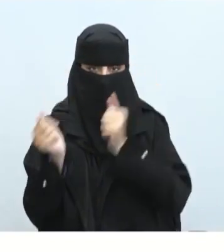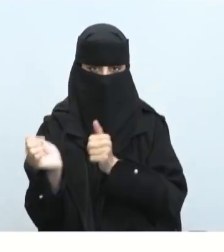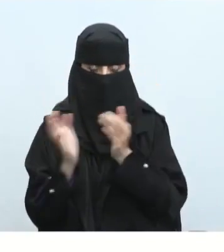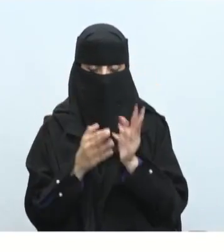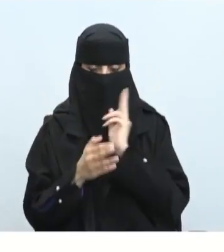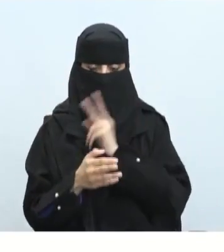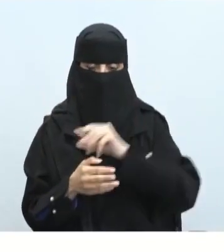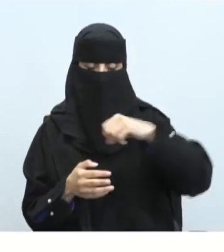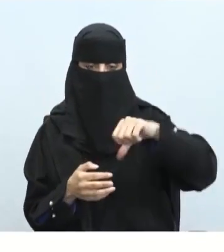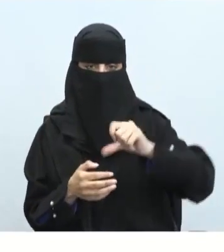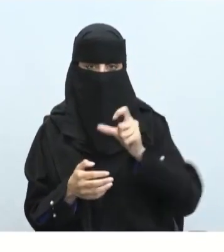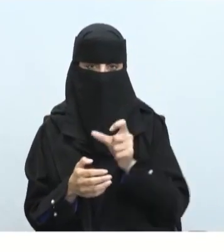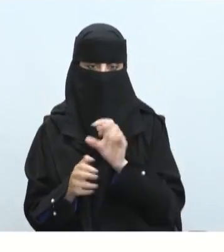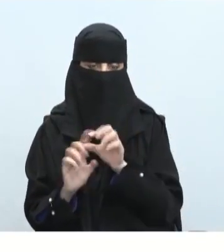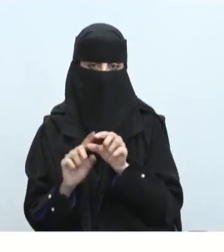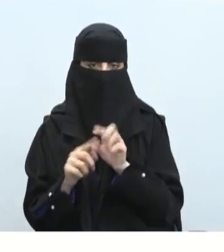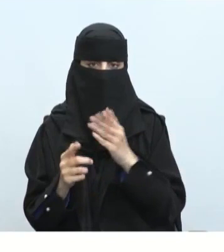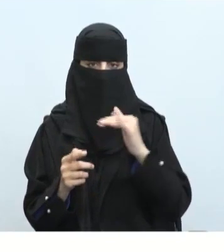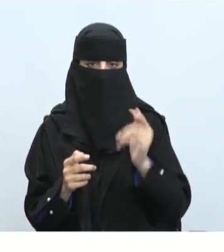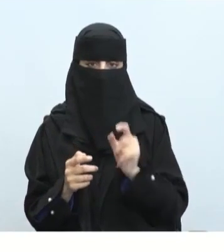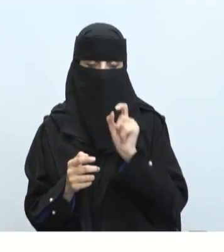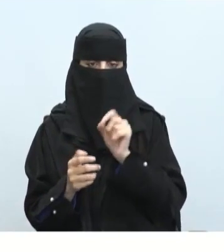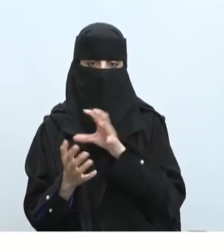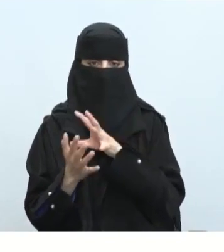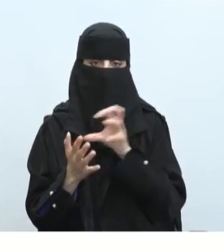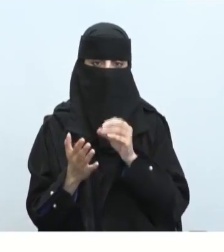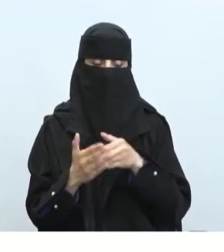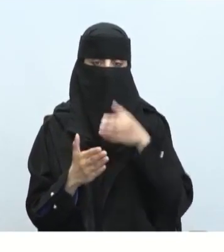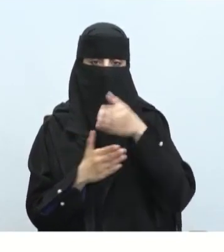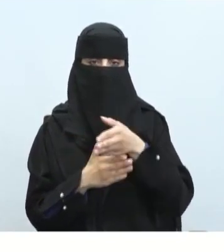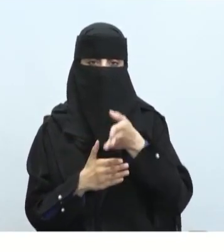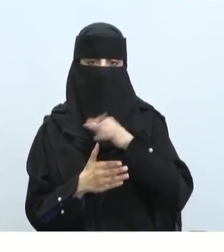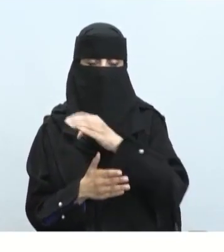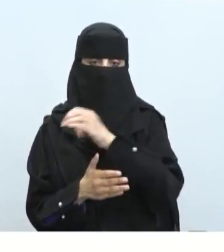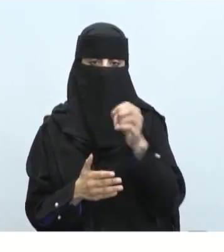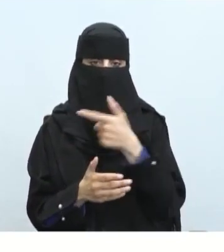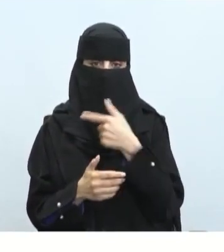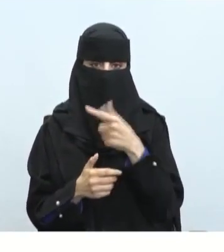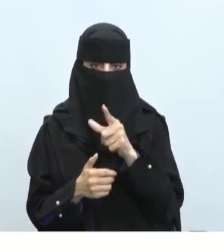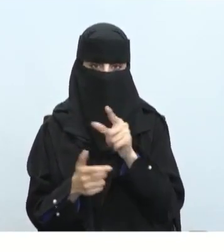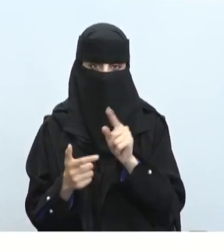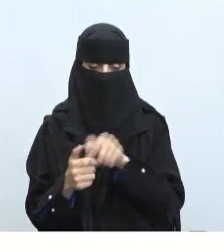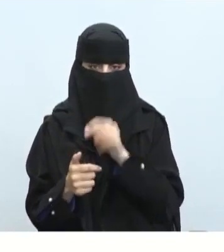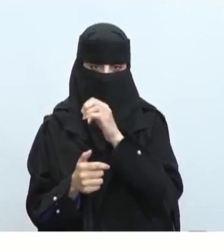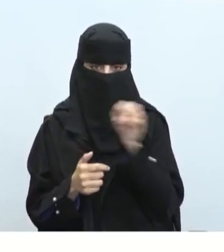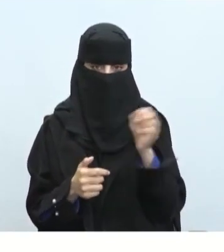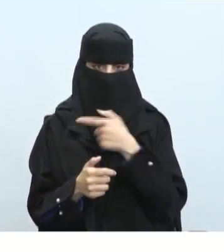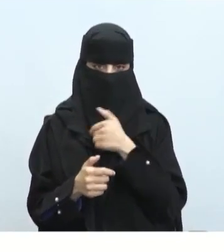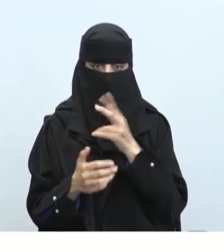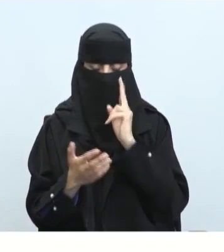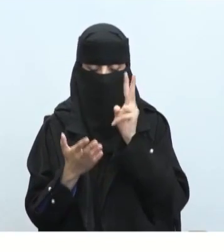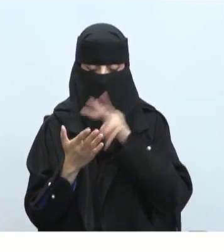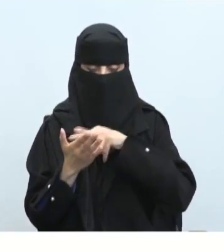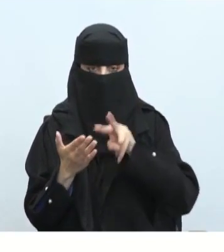دخل على الجمله الاسميه القراءه مفتاح المعرفه فنصب الاسم